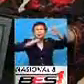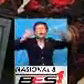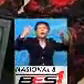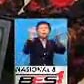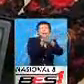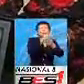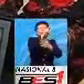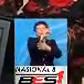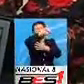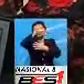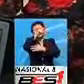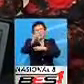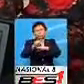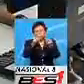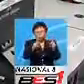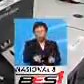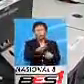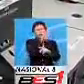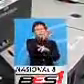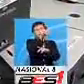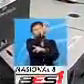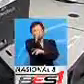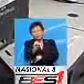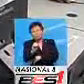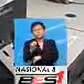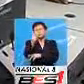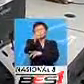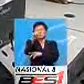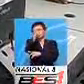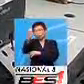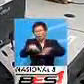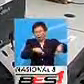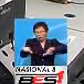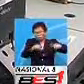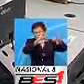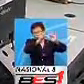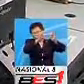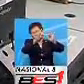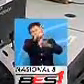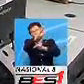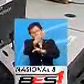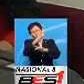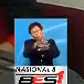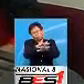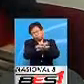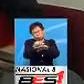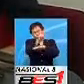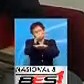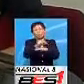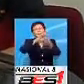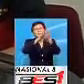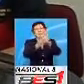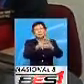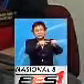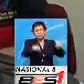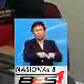hampir 20 juta orang dengan 41% daripadanya aktif di laman sosial Facebook justeru ia menjadi